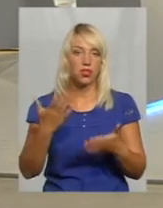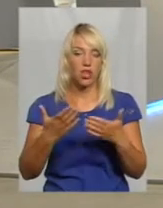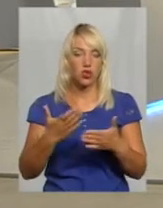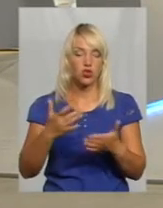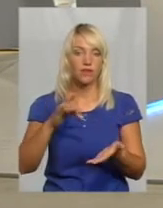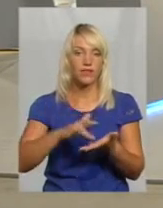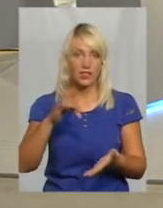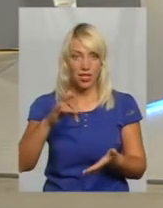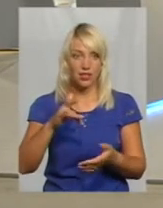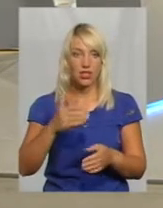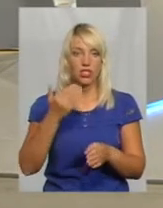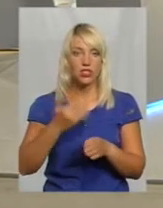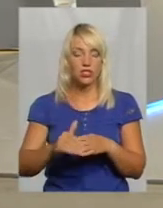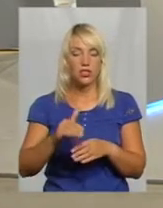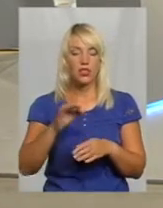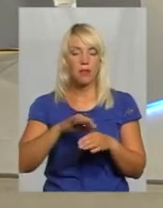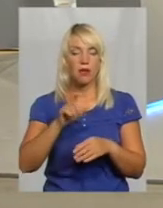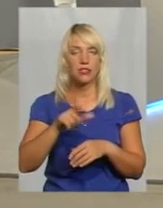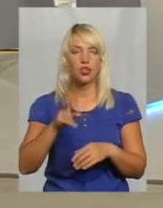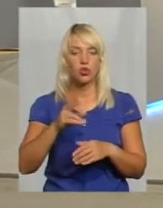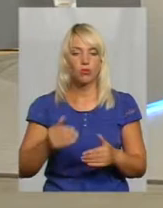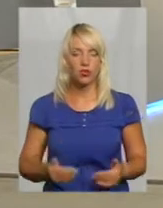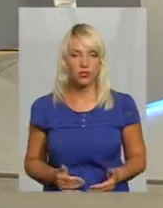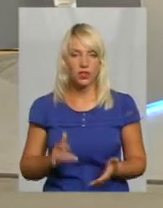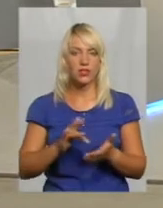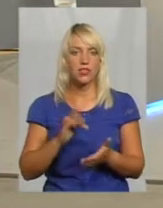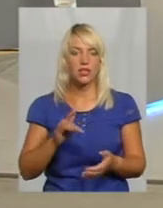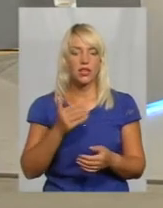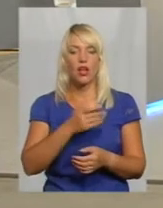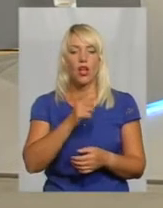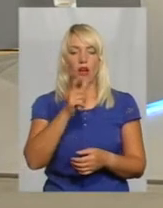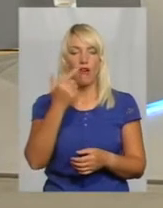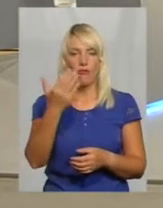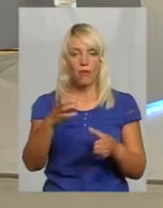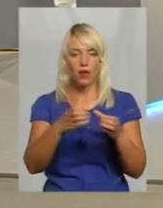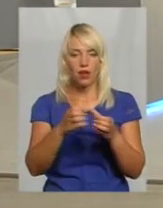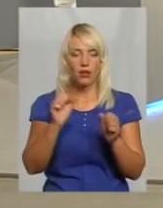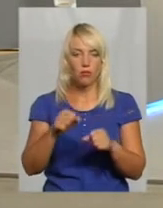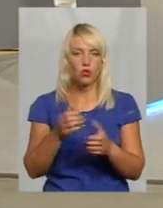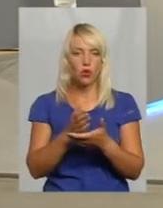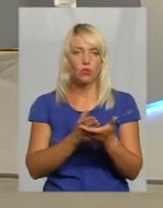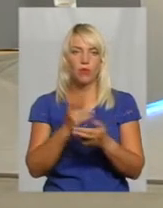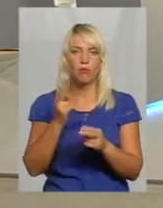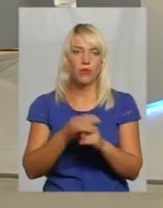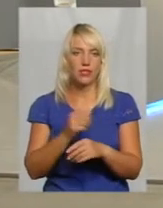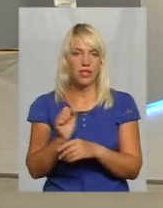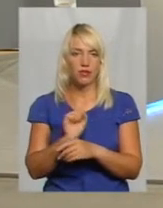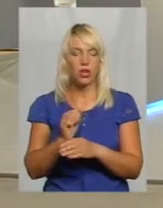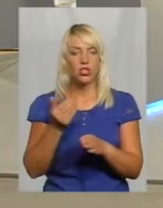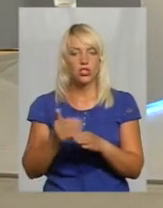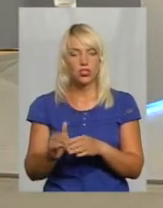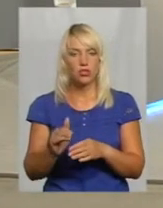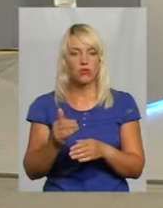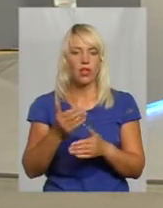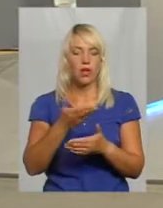Частину пацієнтів, які проживають в центрі, вони можуть обслужити без автомобіля. Частково ми виділяємо